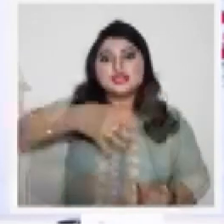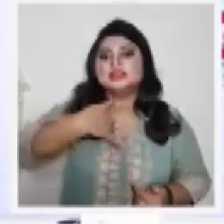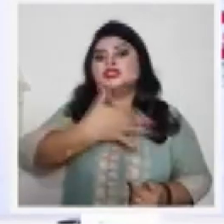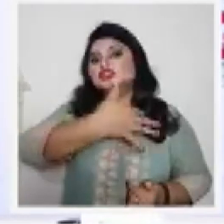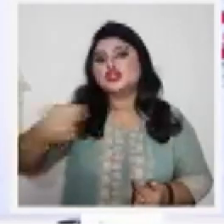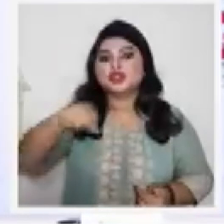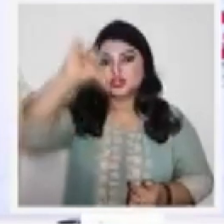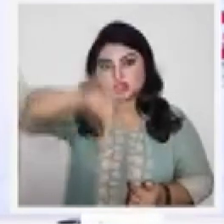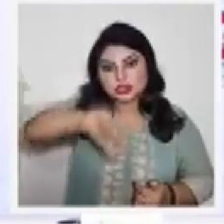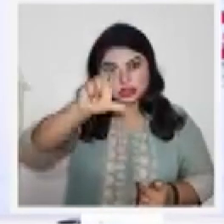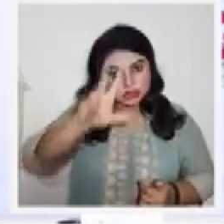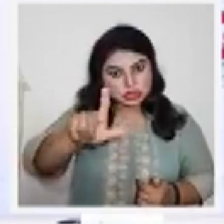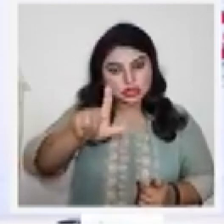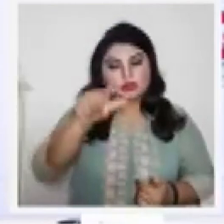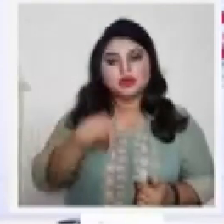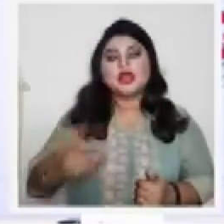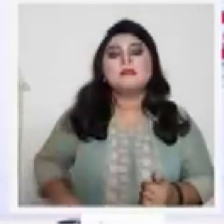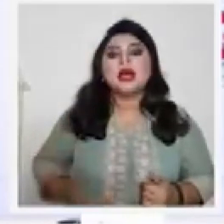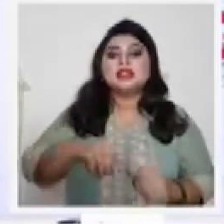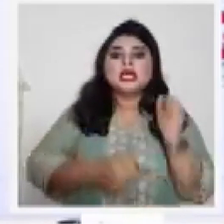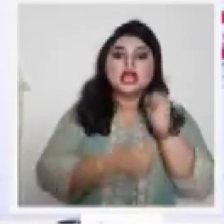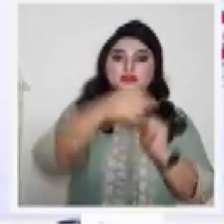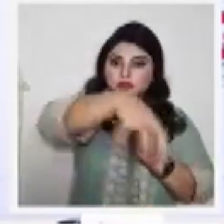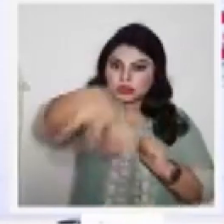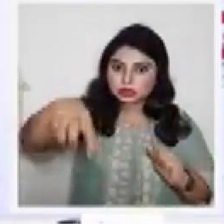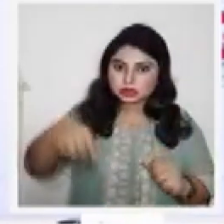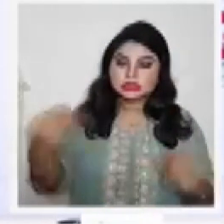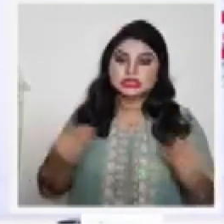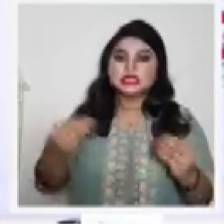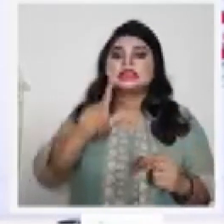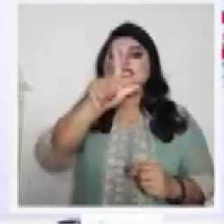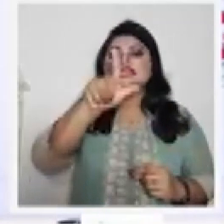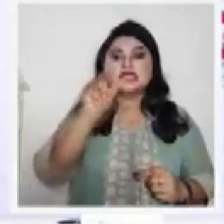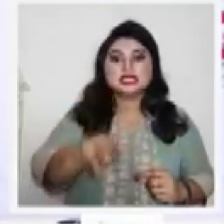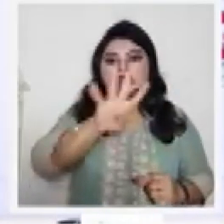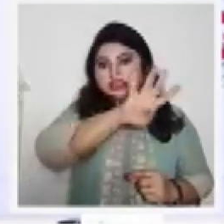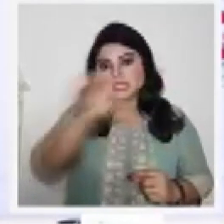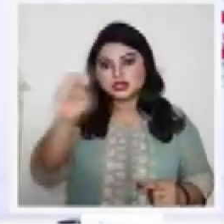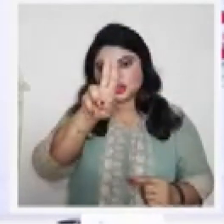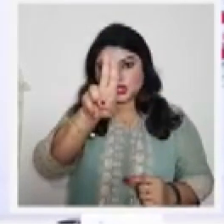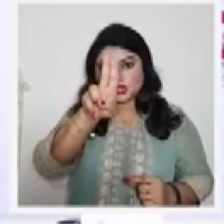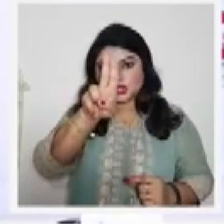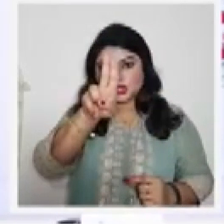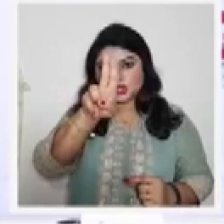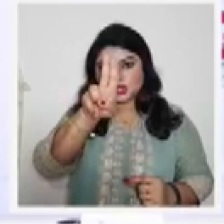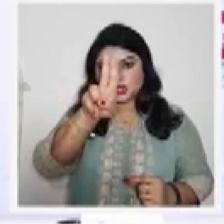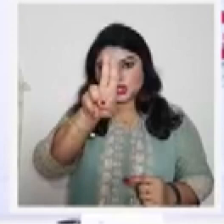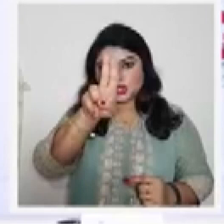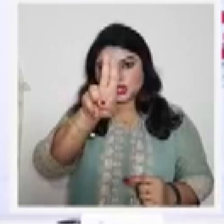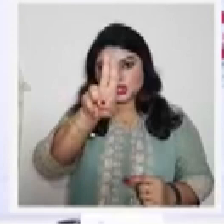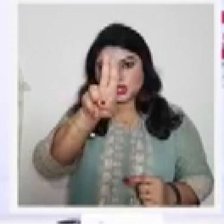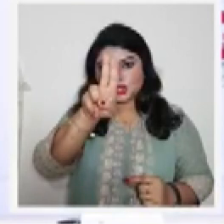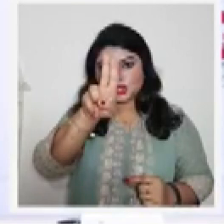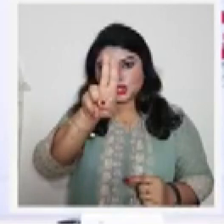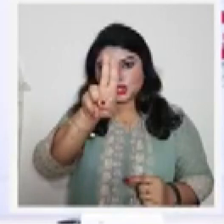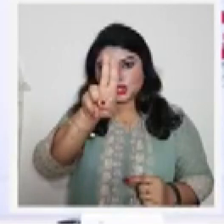জন। সারা দেশের অন্যান্য হাসপাতালে আইসিইউ সংখ্যা 199টি। সর্বমোট সারা দেশে সব মিলিয়ে সাধারণ